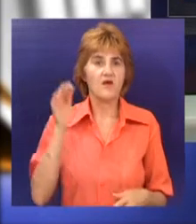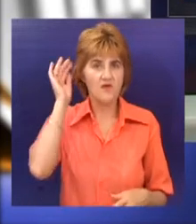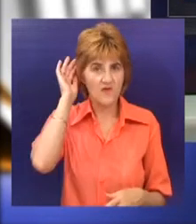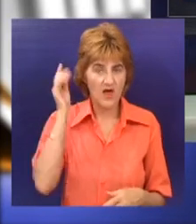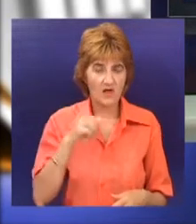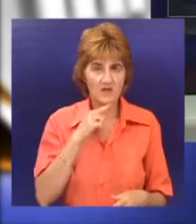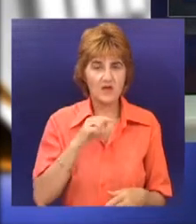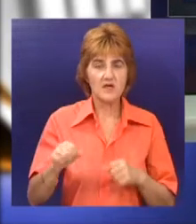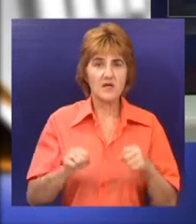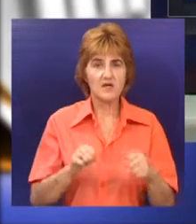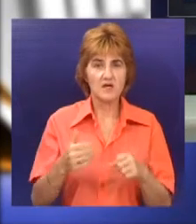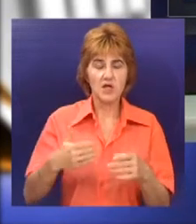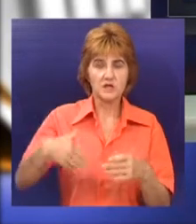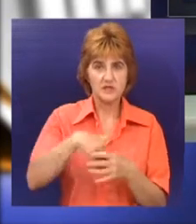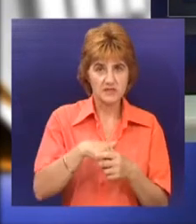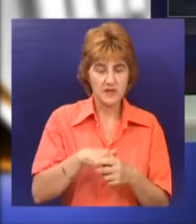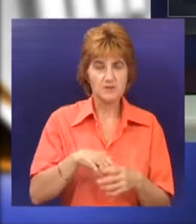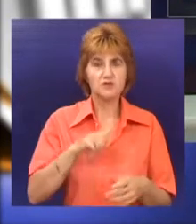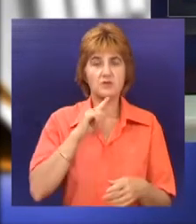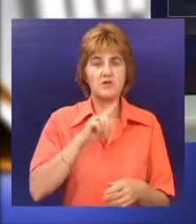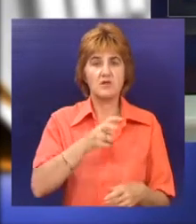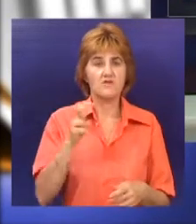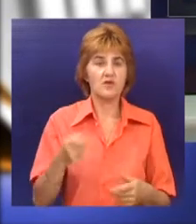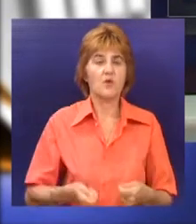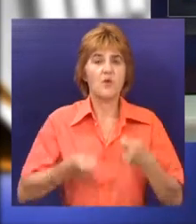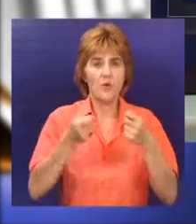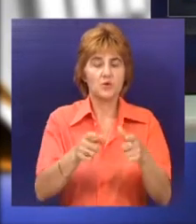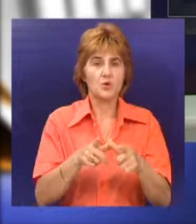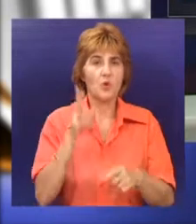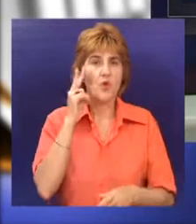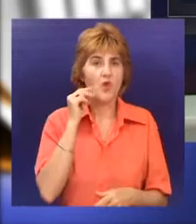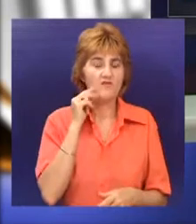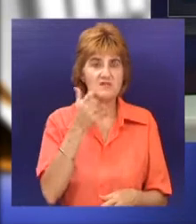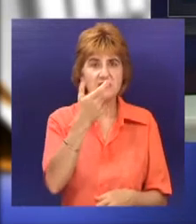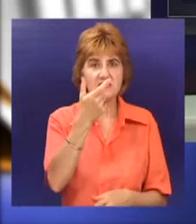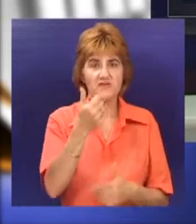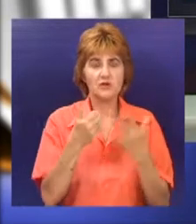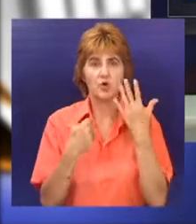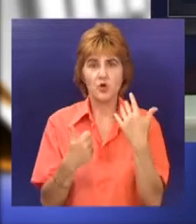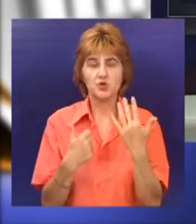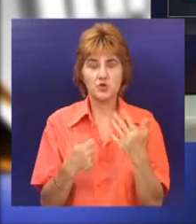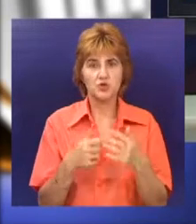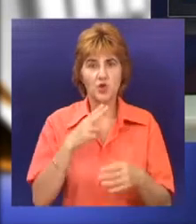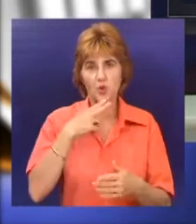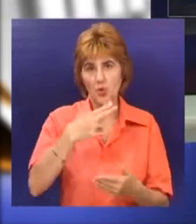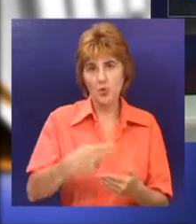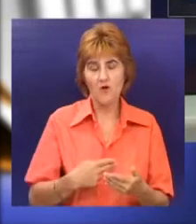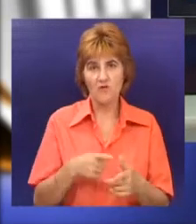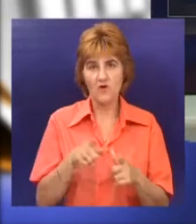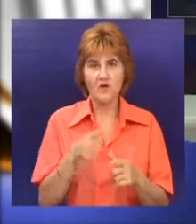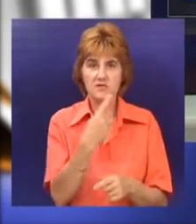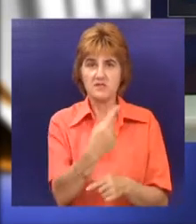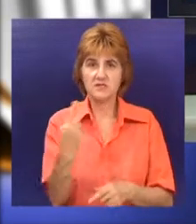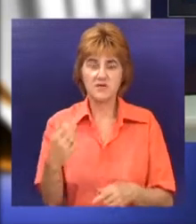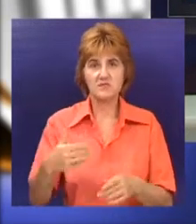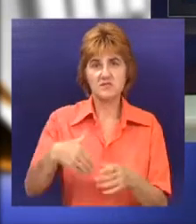Pajtić i direktor Nacionalne službe za zapošljavanje Dejan Jovanović uručili su u Novom Sadu 260 ugovora za samozapošljavanje u